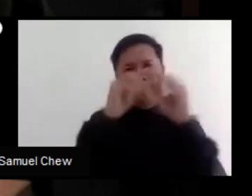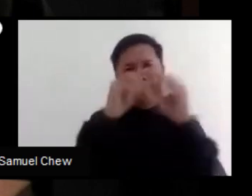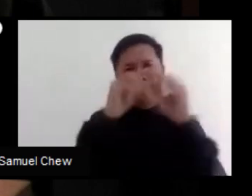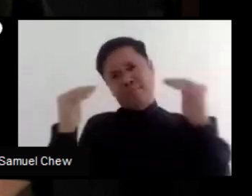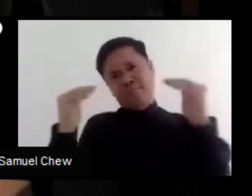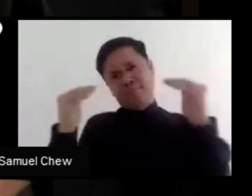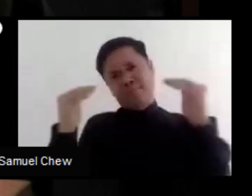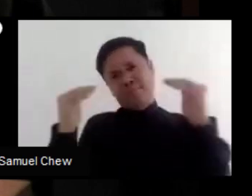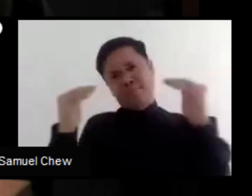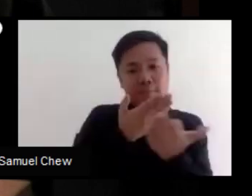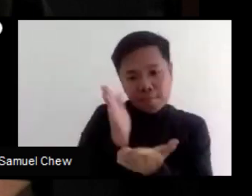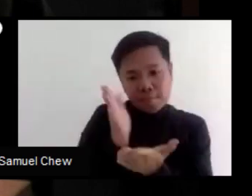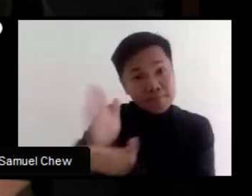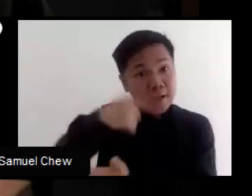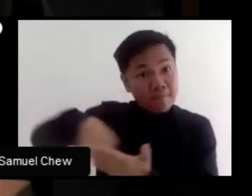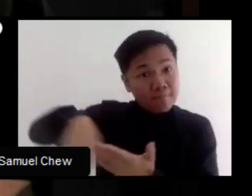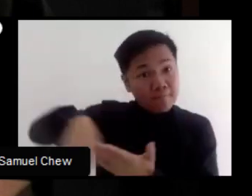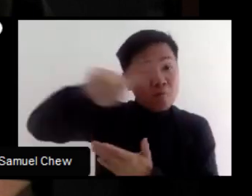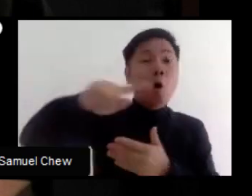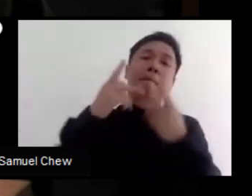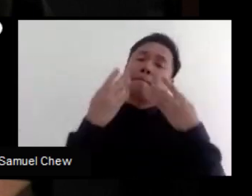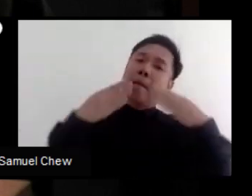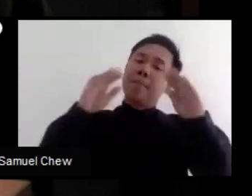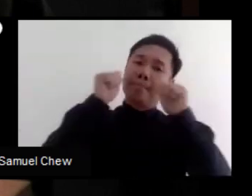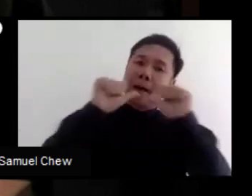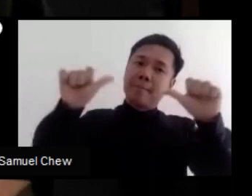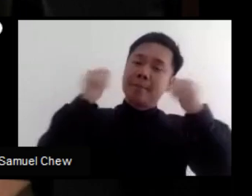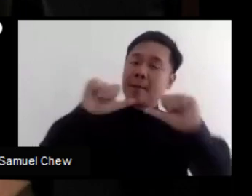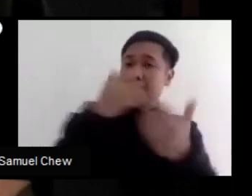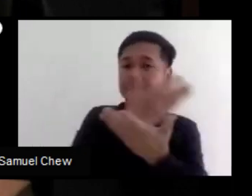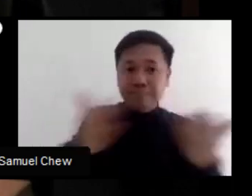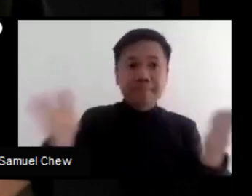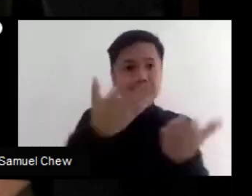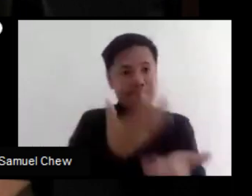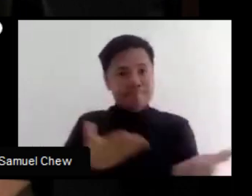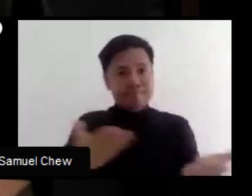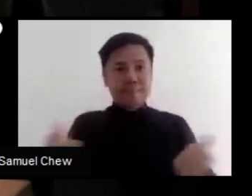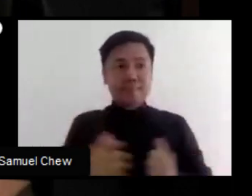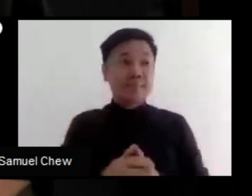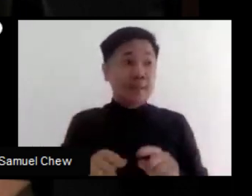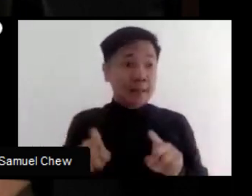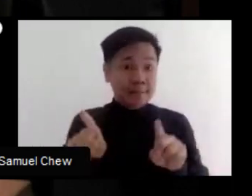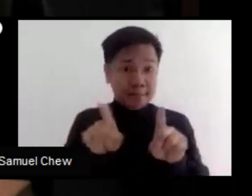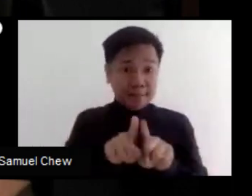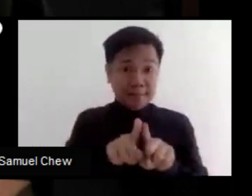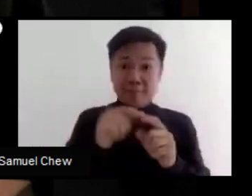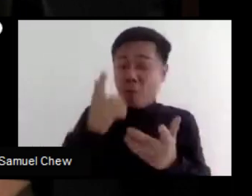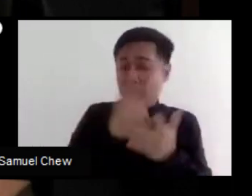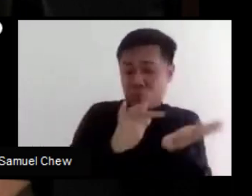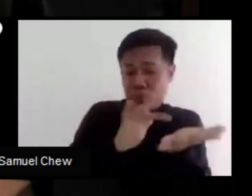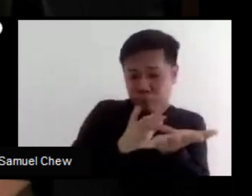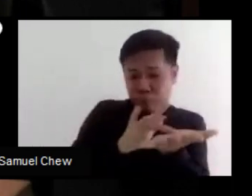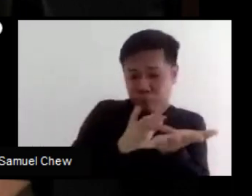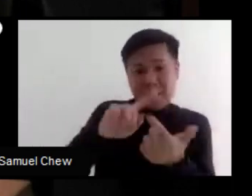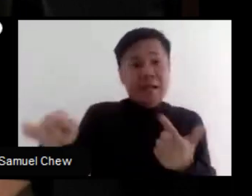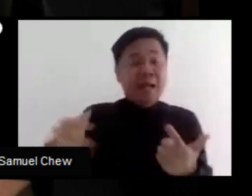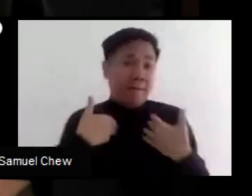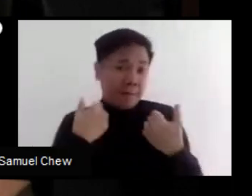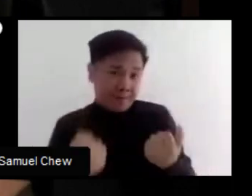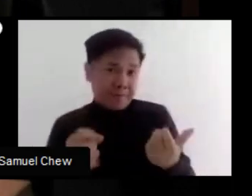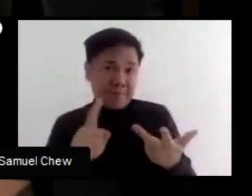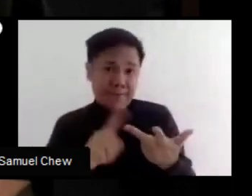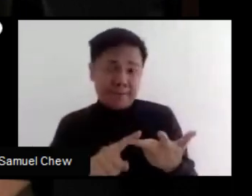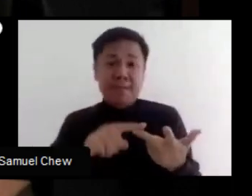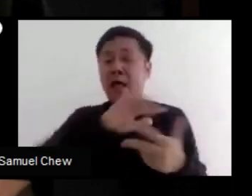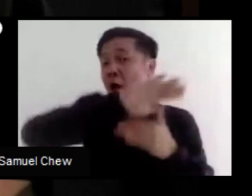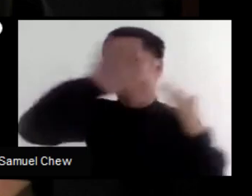共服务，为实现人的全面发展创造条件。坚持加强国际和区域交流与合作，各国政府